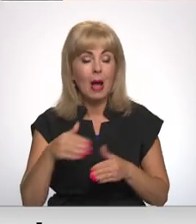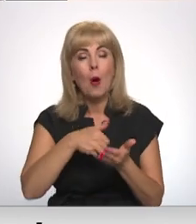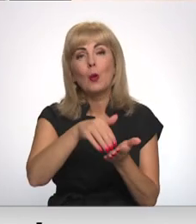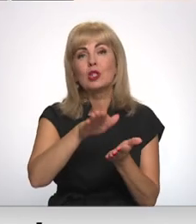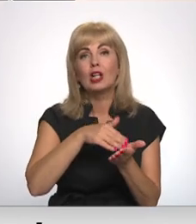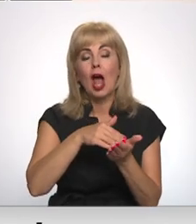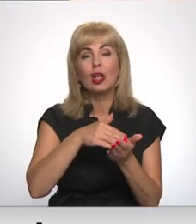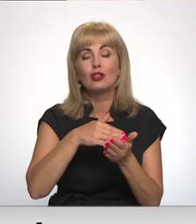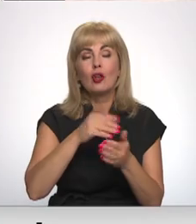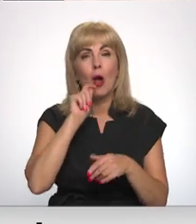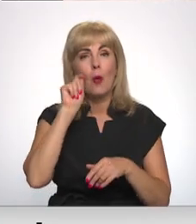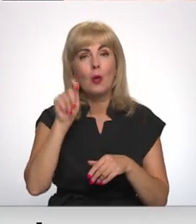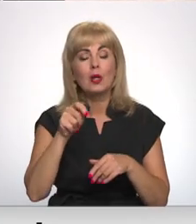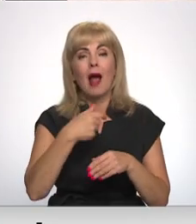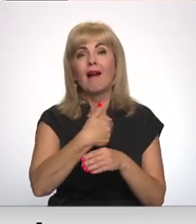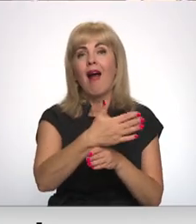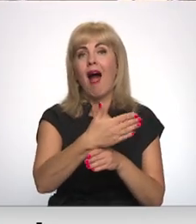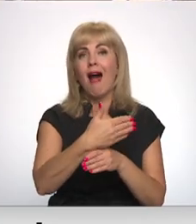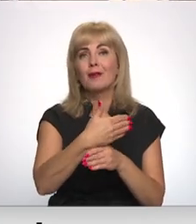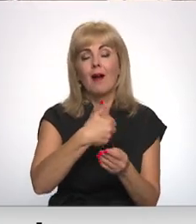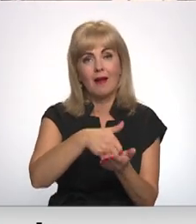arī Ukrainas karoga krāsas.